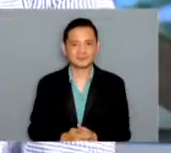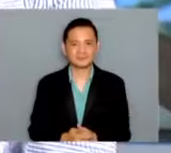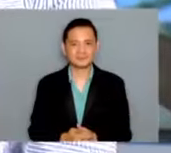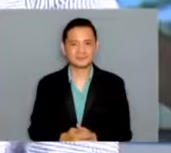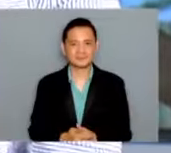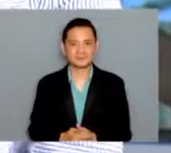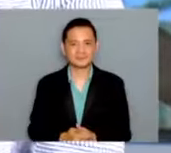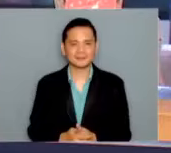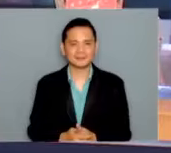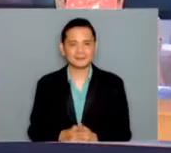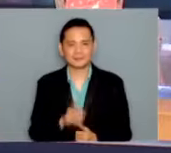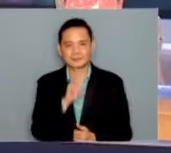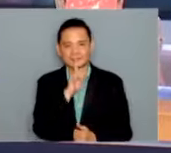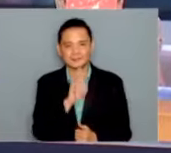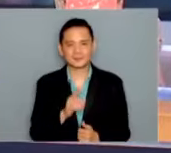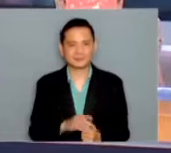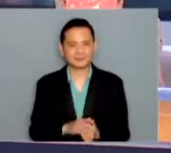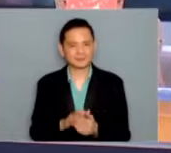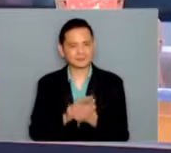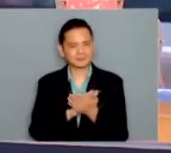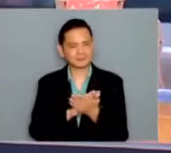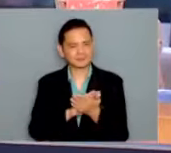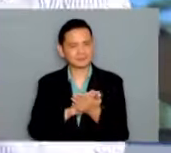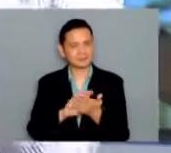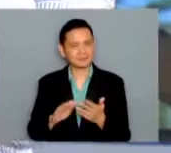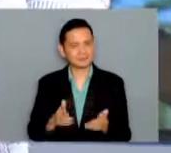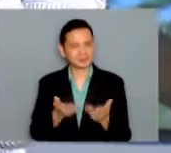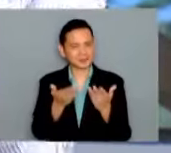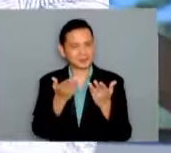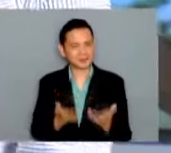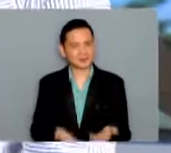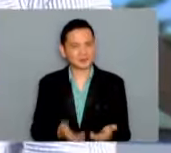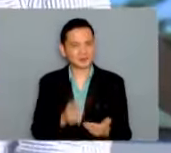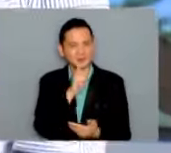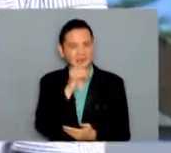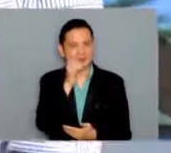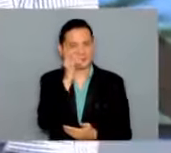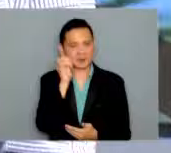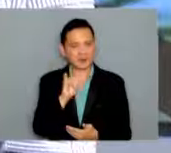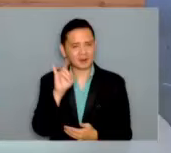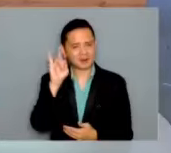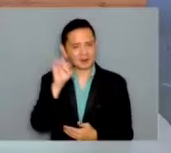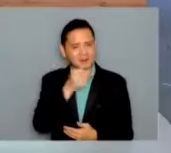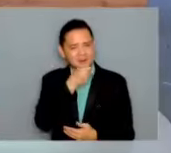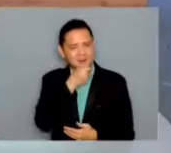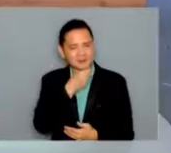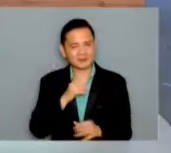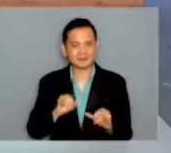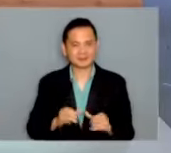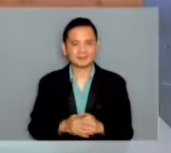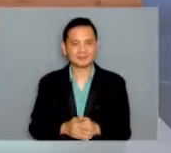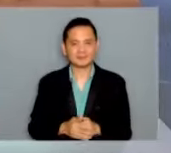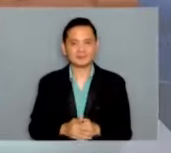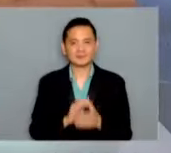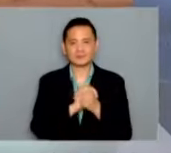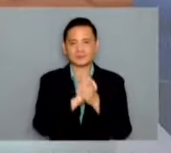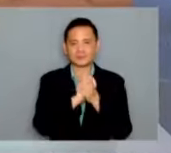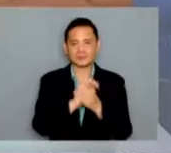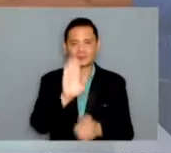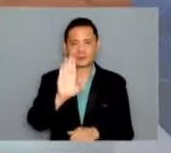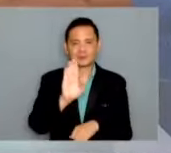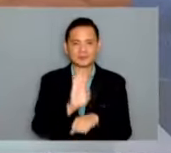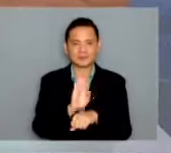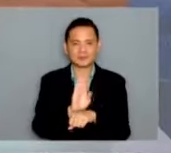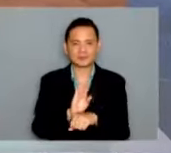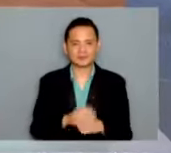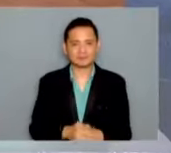First of all, ang ganda ng mga boses nila. Yes. Oh, ang broadcaster talaga. Sobra! Mark, Kelly, congratulations sa business niyo.